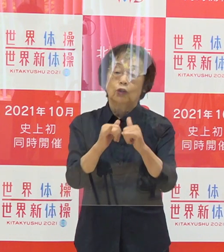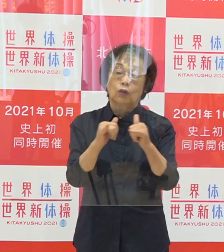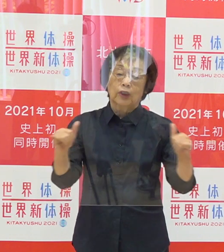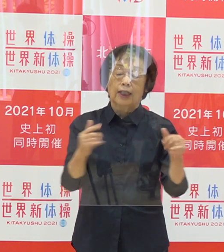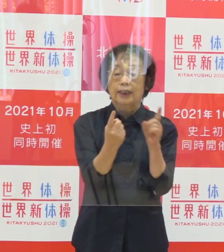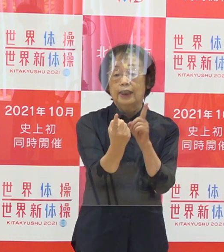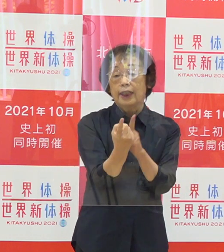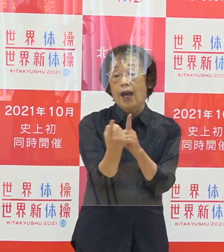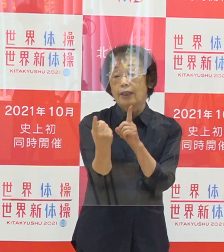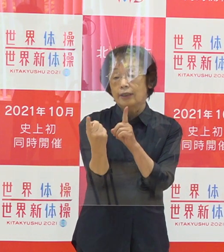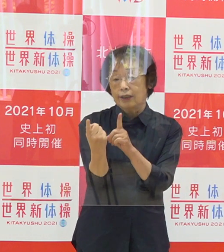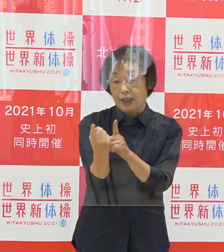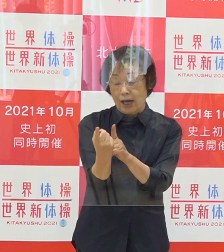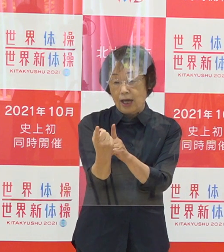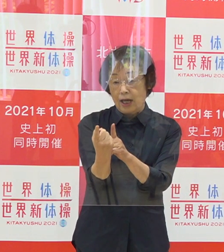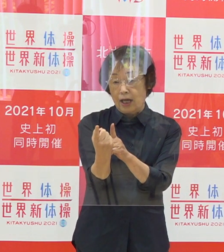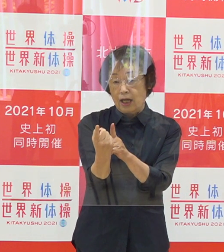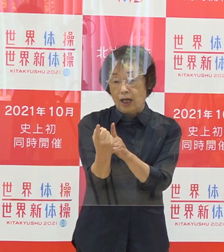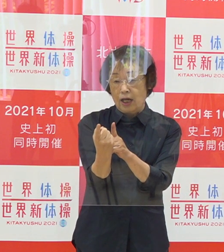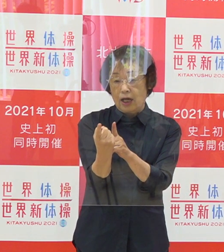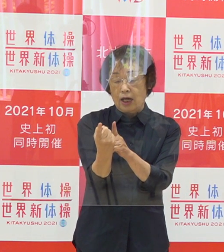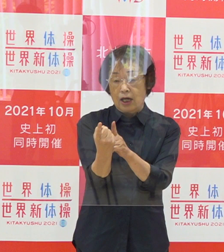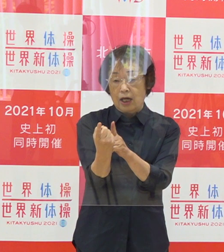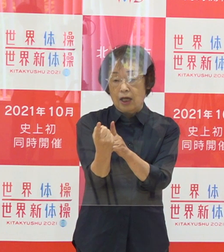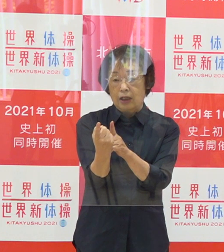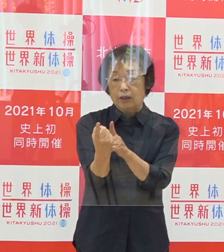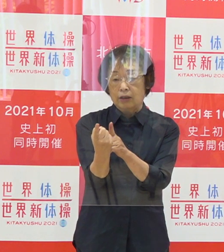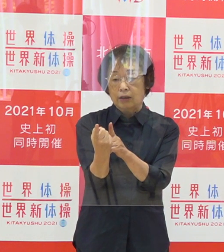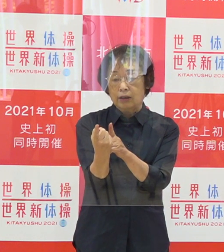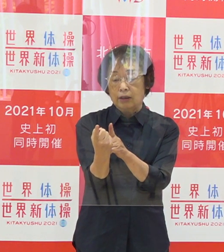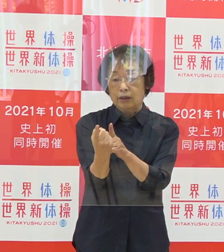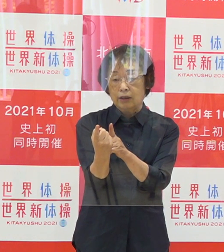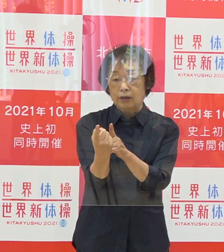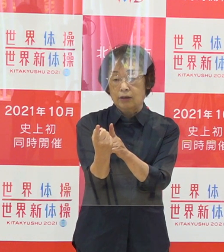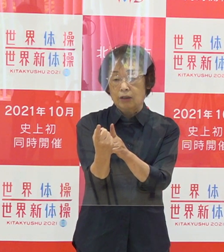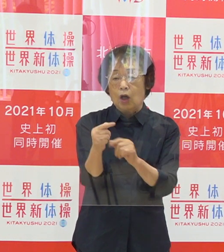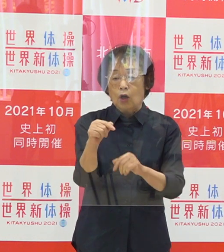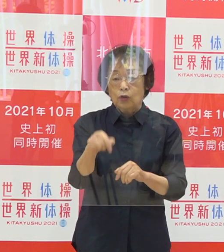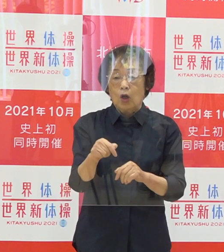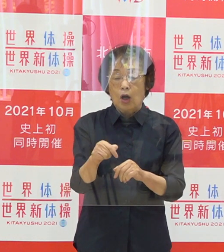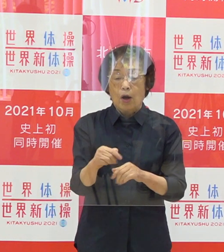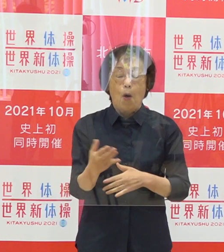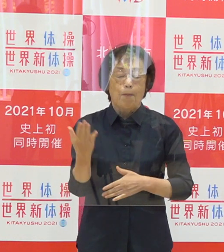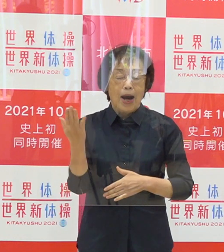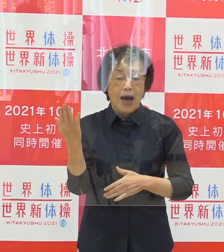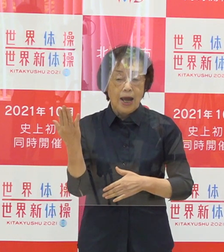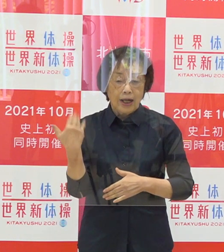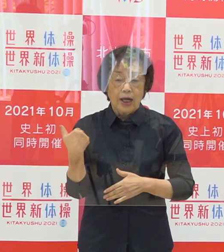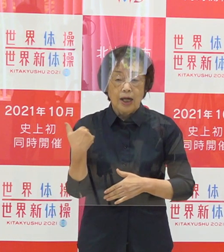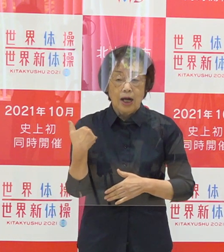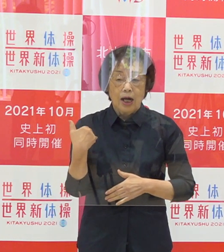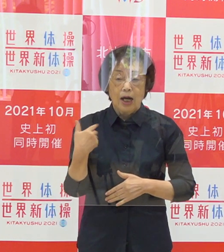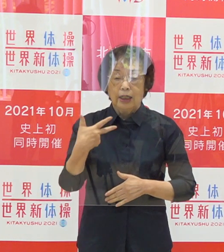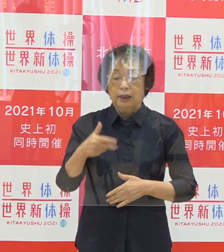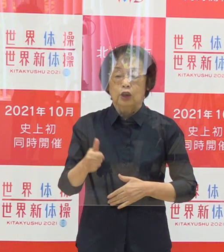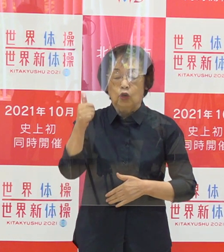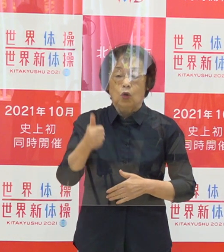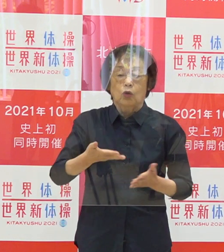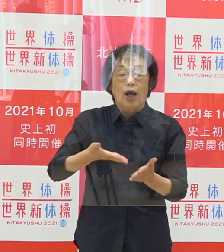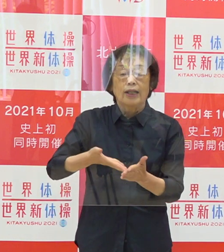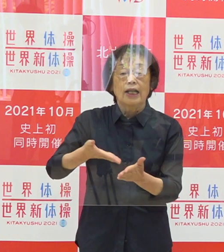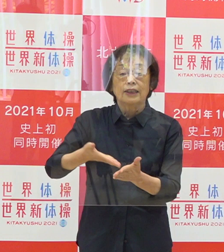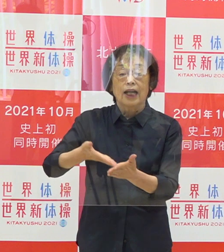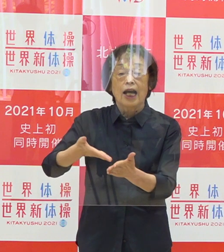は知ったことがない話かと思います。で、それをもって前々から議論の話があったことだと答弁